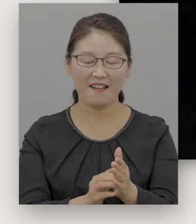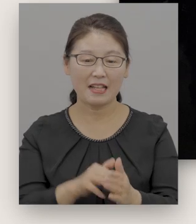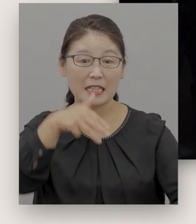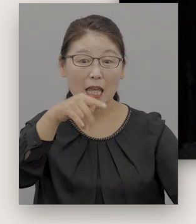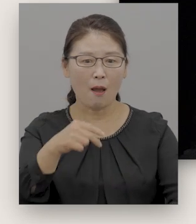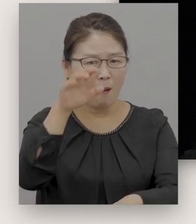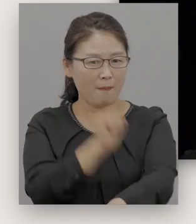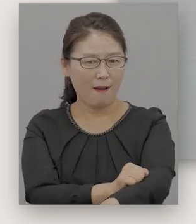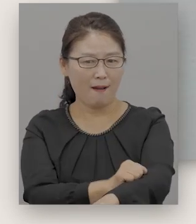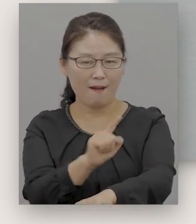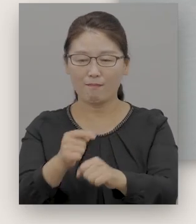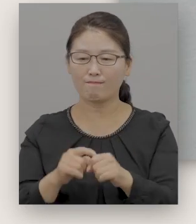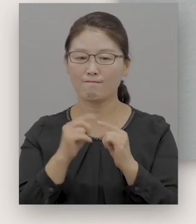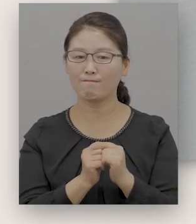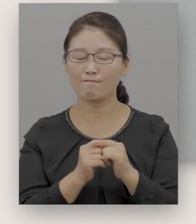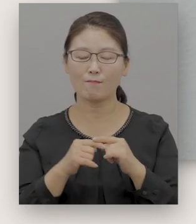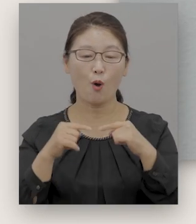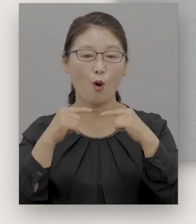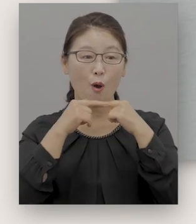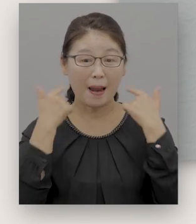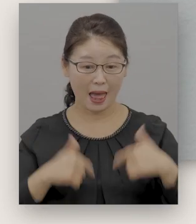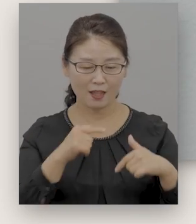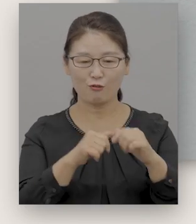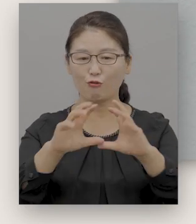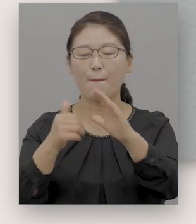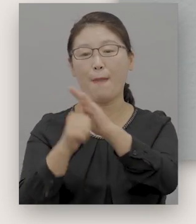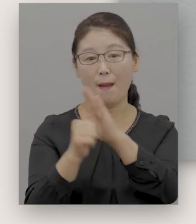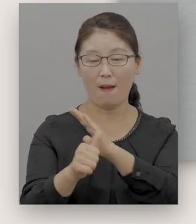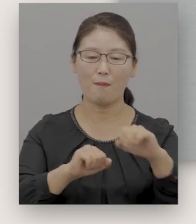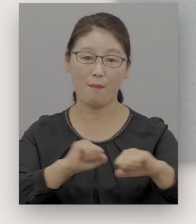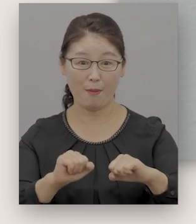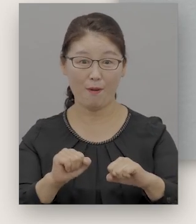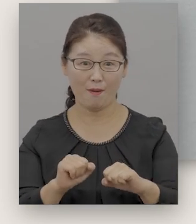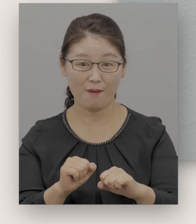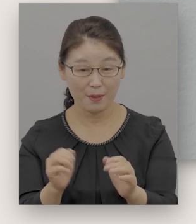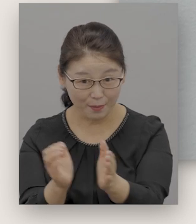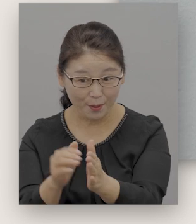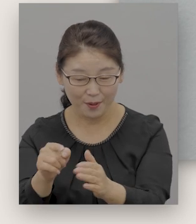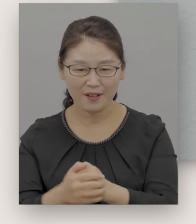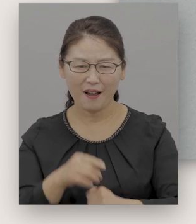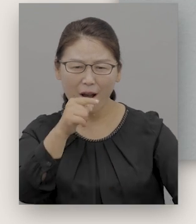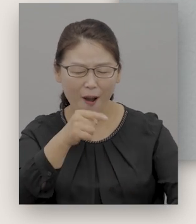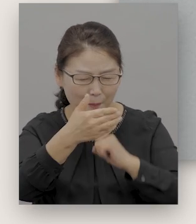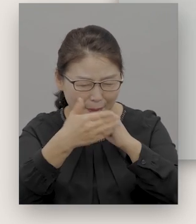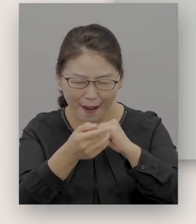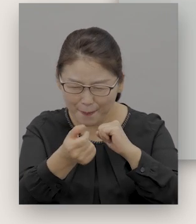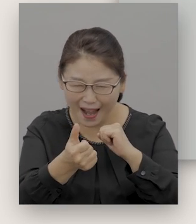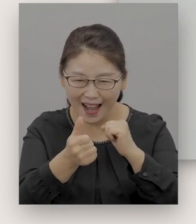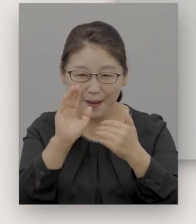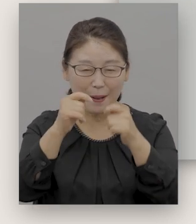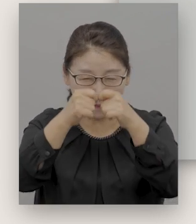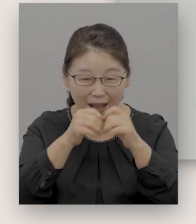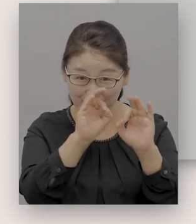프랑스 국가대표 선수로 뛸 정도로 잘했습니다. 여기 보시면 뭐 이건 나중에 보세요. 너무 조그만 사진이어서 여기